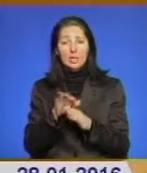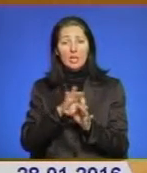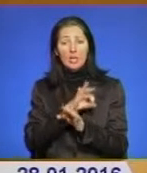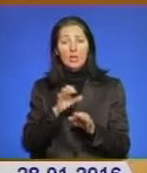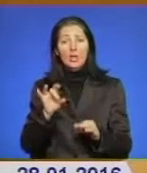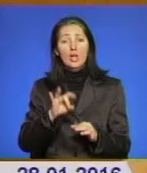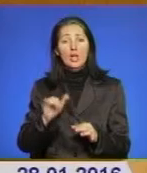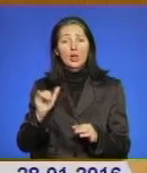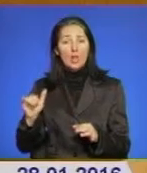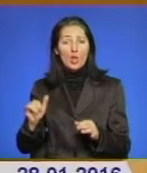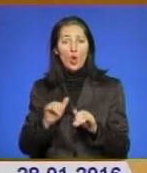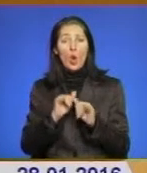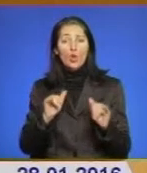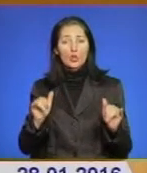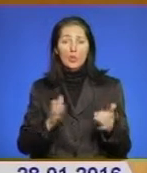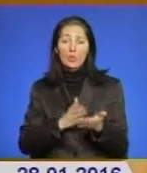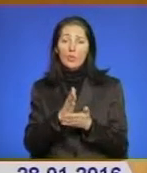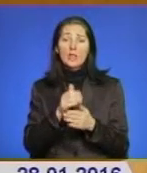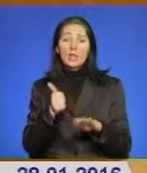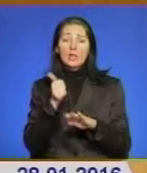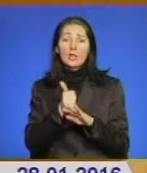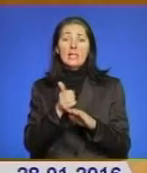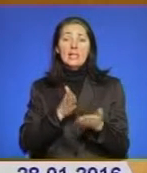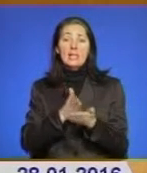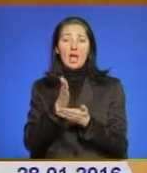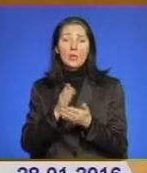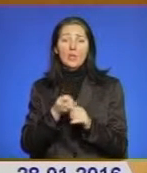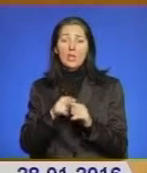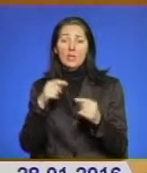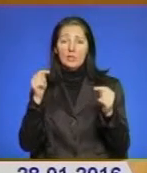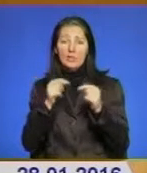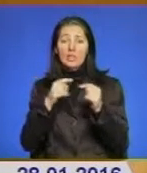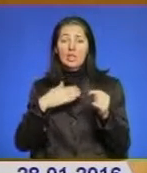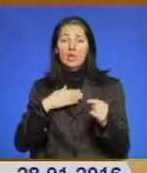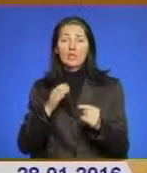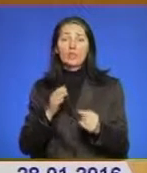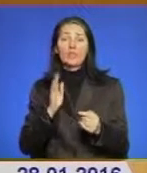регіонального розвитку і спрямувати на пріоритетні напрямки, які визначені нашою стратегією розвитку.